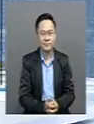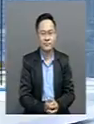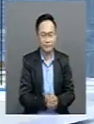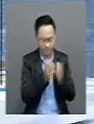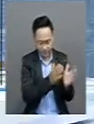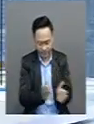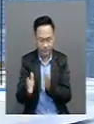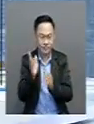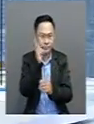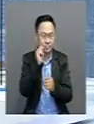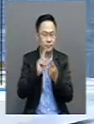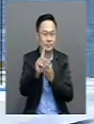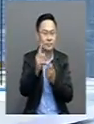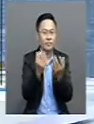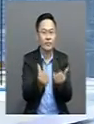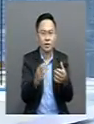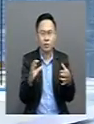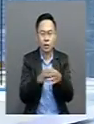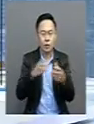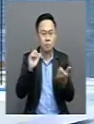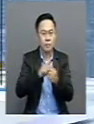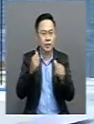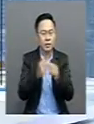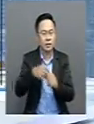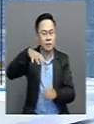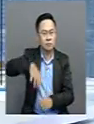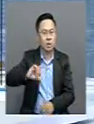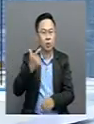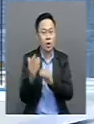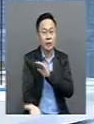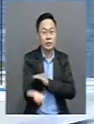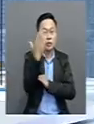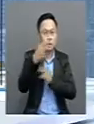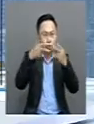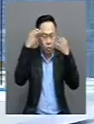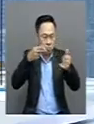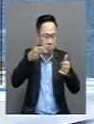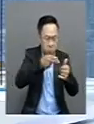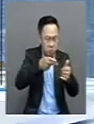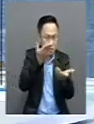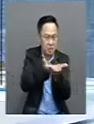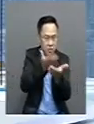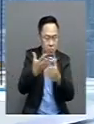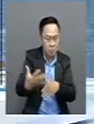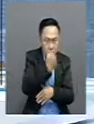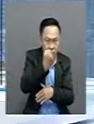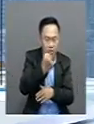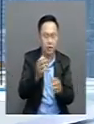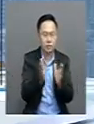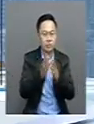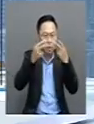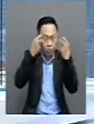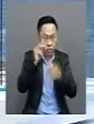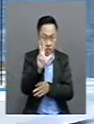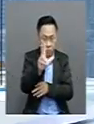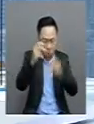เริ่มต้นข่าววันนี้ด้วยข่าวการปล้นที่เมืองทองธานีช่วงเช้าที่ผ่านมาครับอุกอาจทีเดียวครับคนร้าย3ค